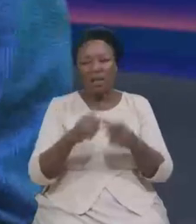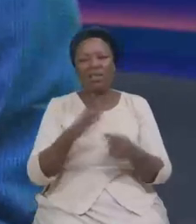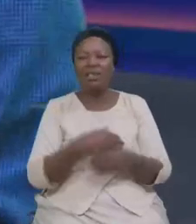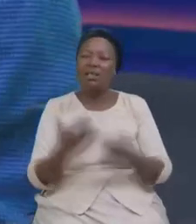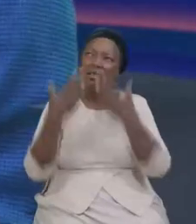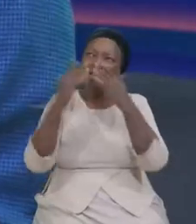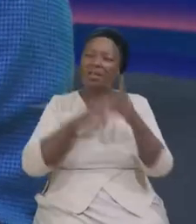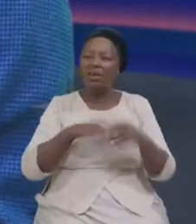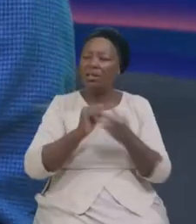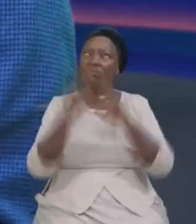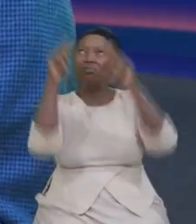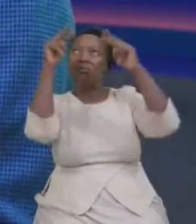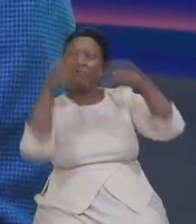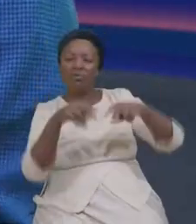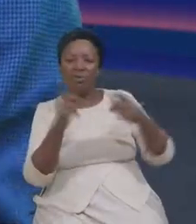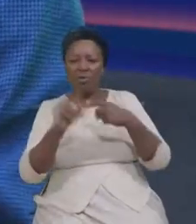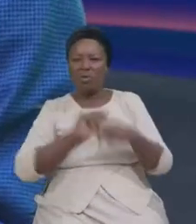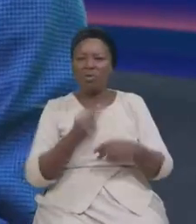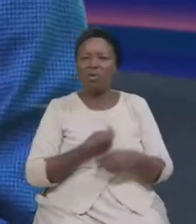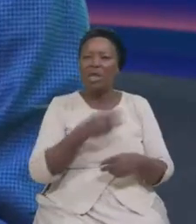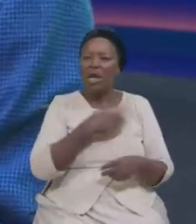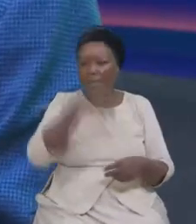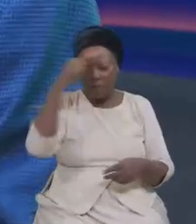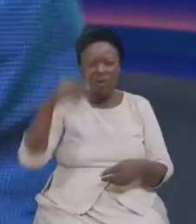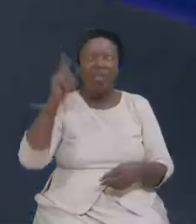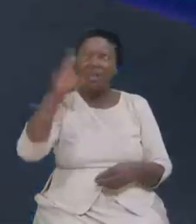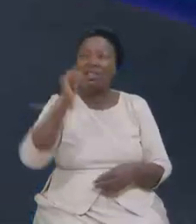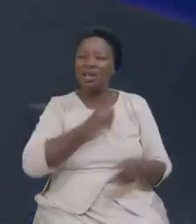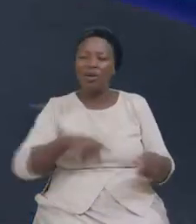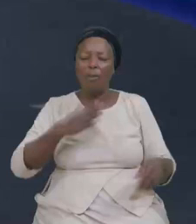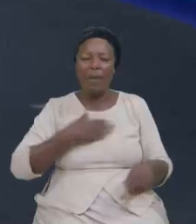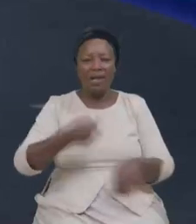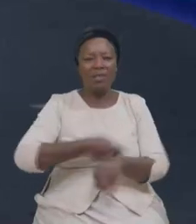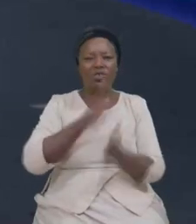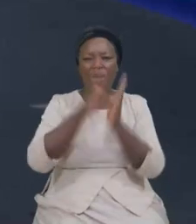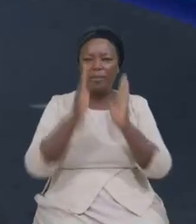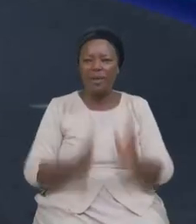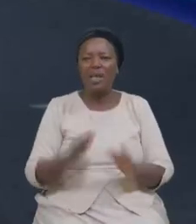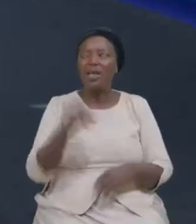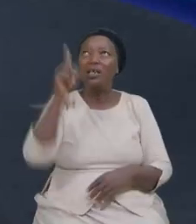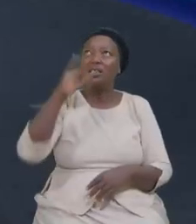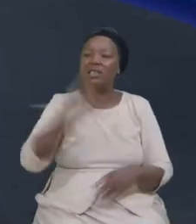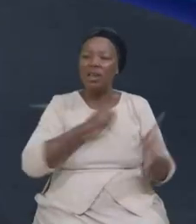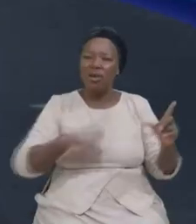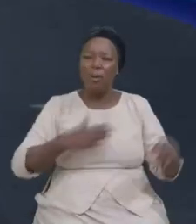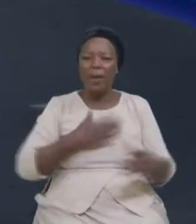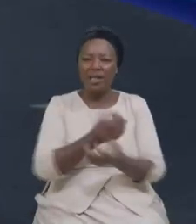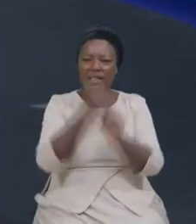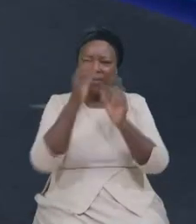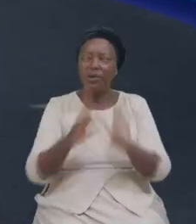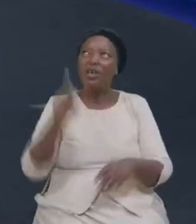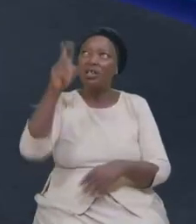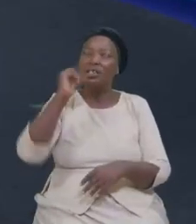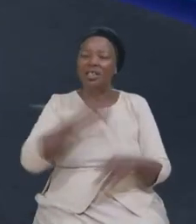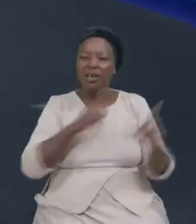il porte les regards sur nous et nous portons les regards. Et c'est l'Éternel mon berger, c'est l'Éternel mon sauveur, c'est l'Éternel ma